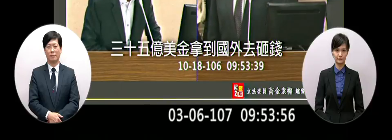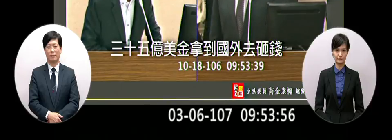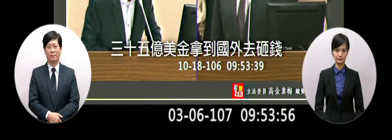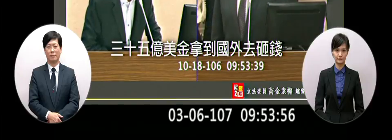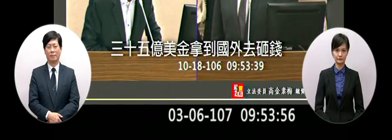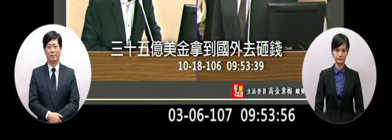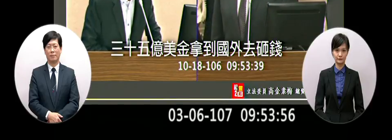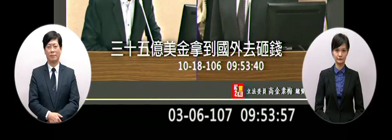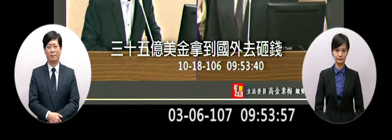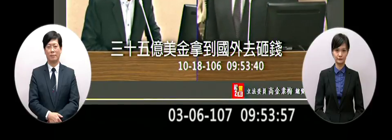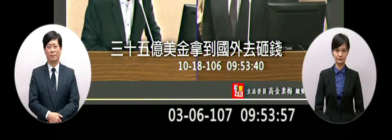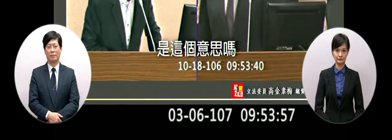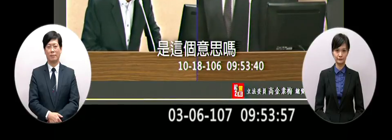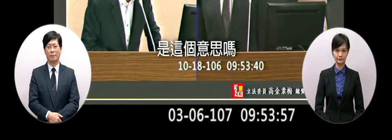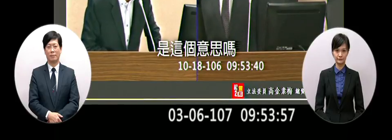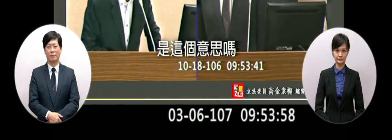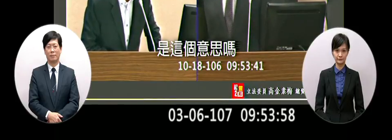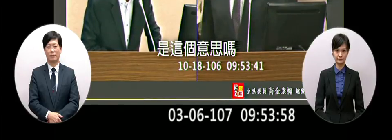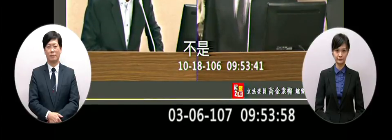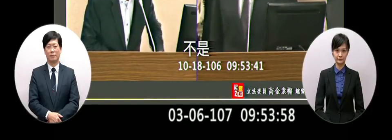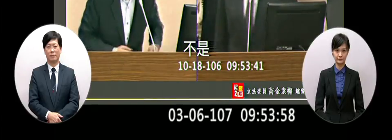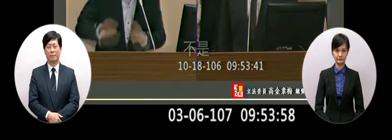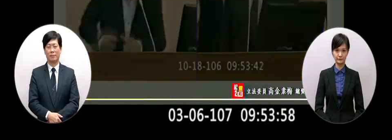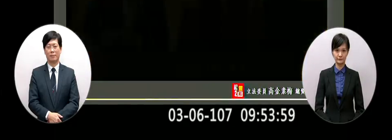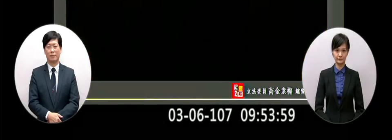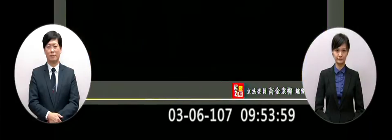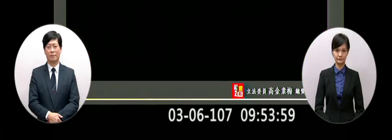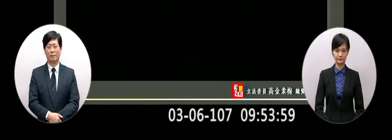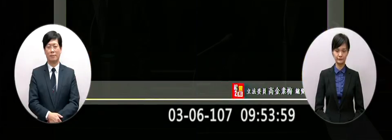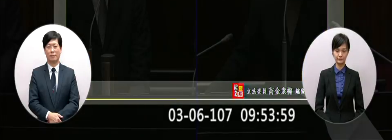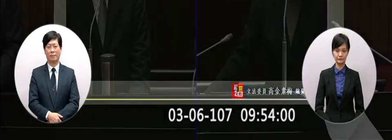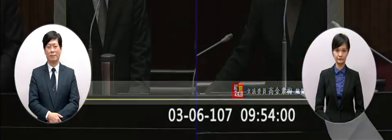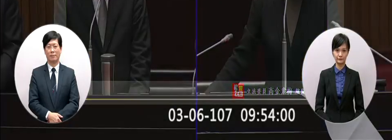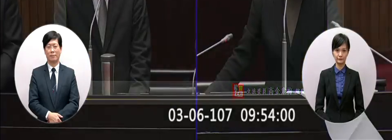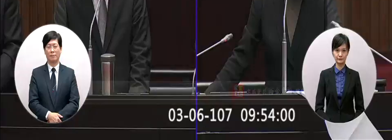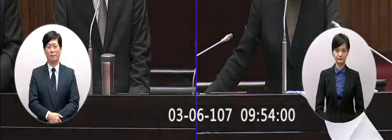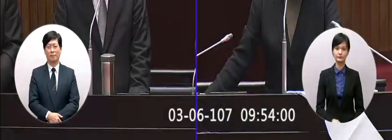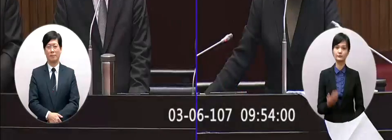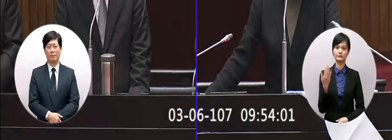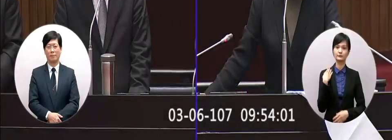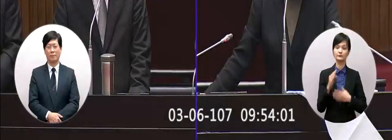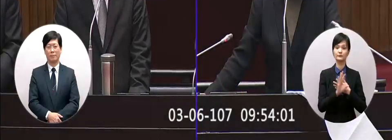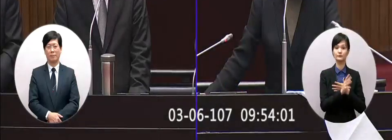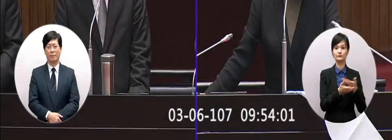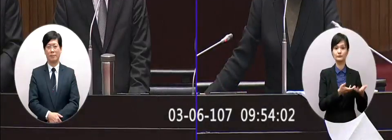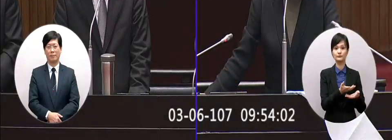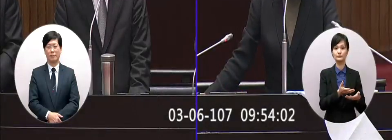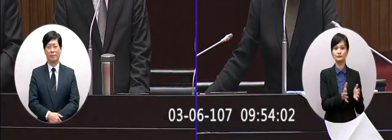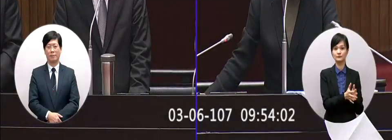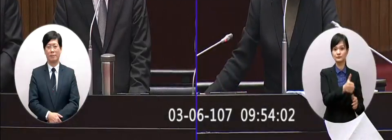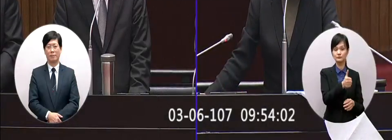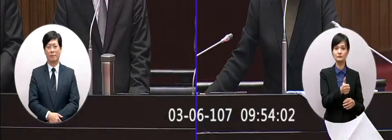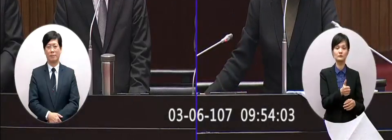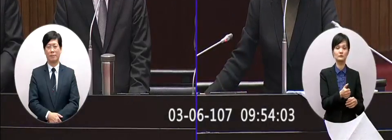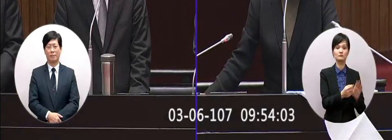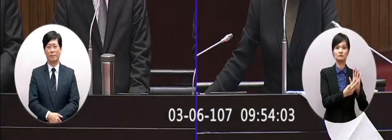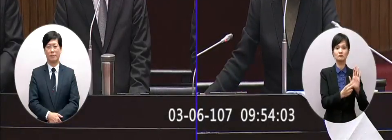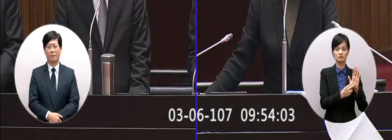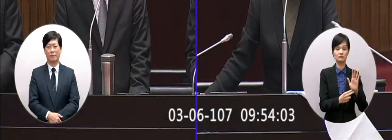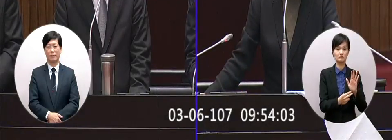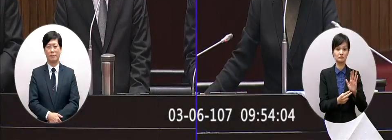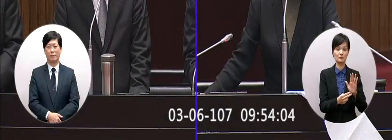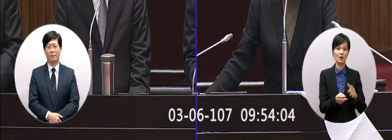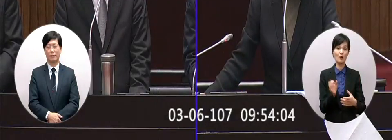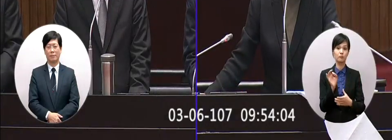多少35亿美金到国外去砸钱，是这个意思吗？ 不是。 好，前外交部长说没有补助他国。我们再来看